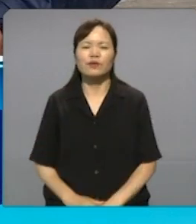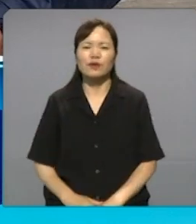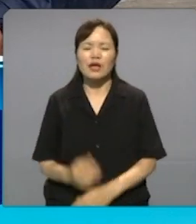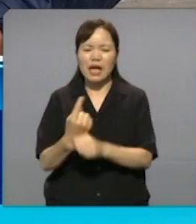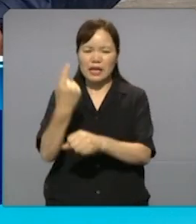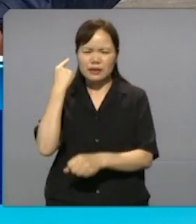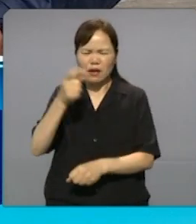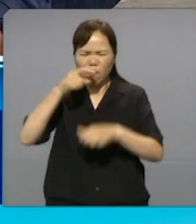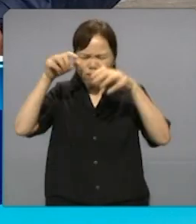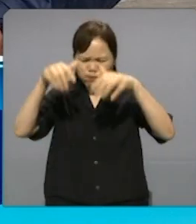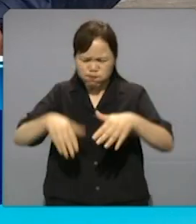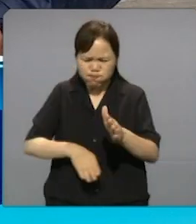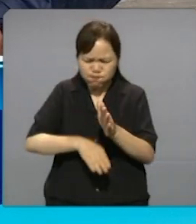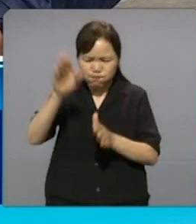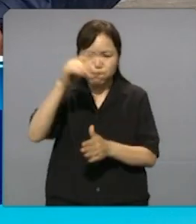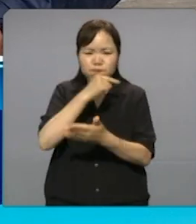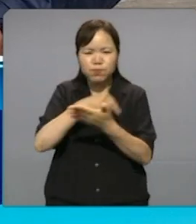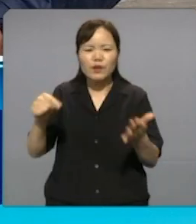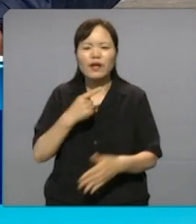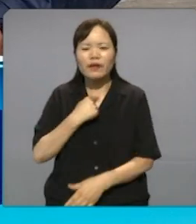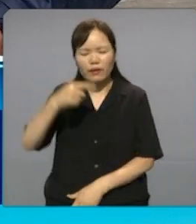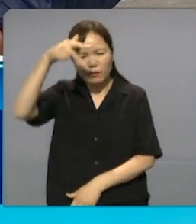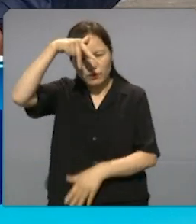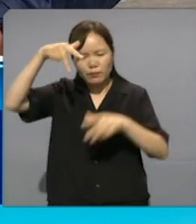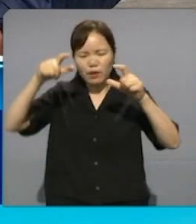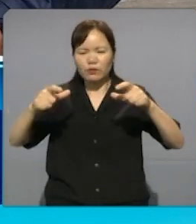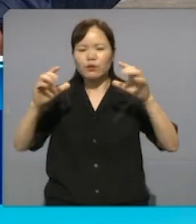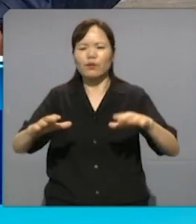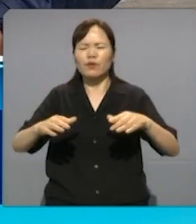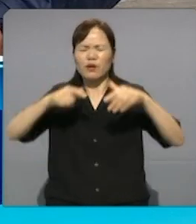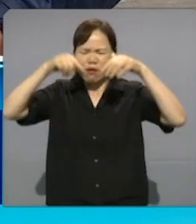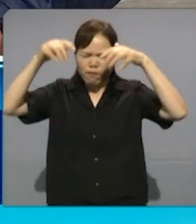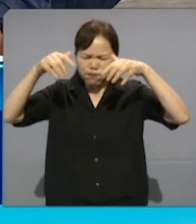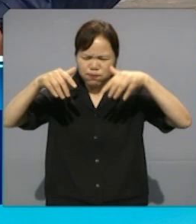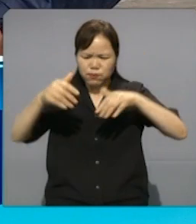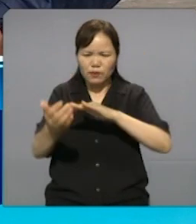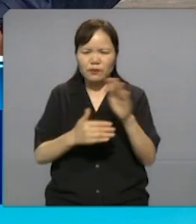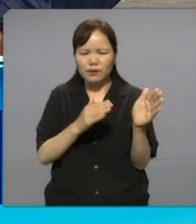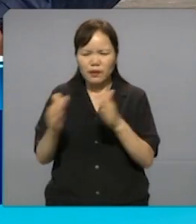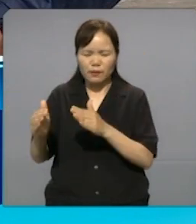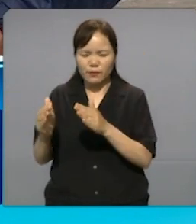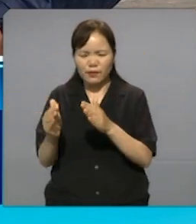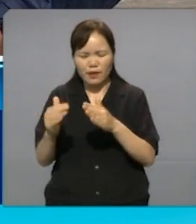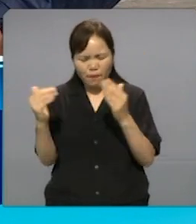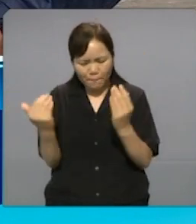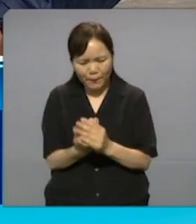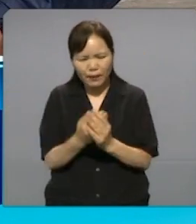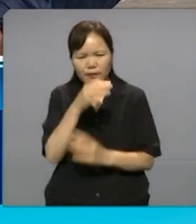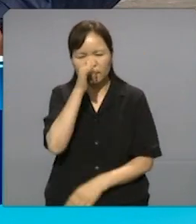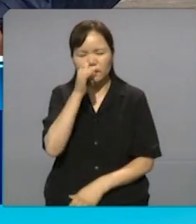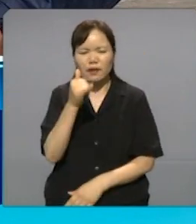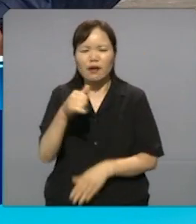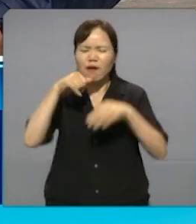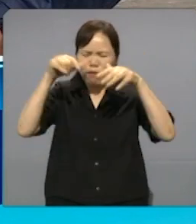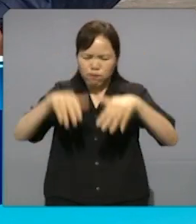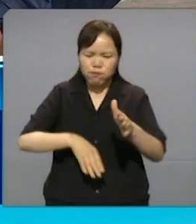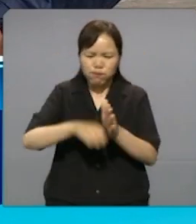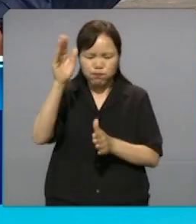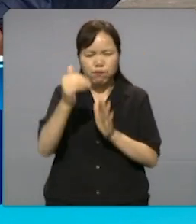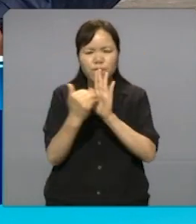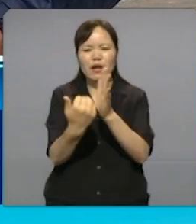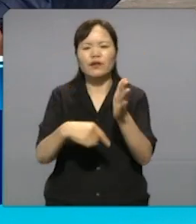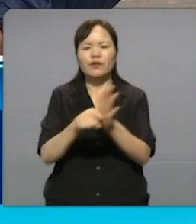지난해 침수 피해를 입었던 부평구가 올여름 장마를 대비해 만전을 기하고 있습니다. 침수에 대비하기 위해